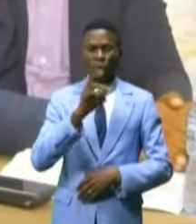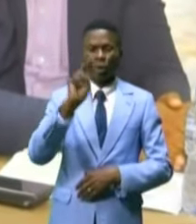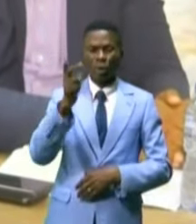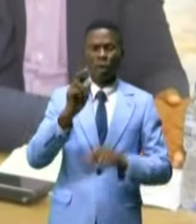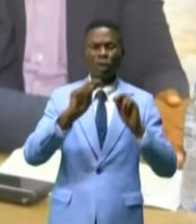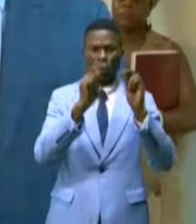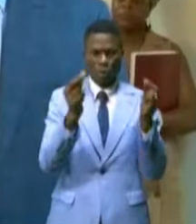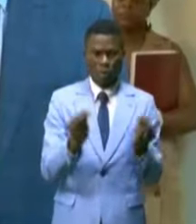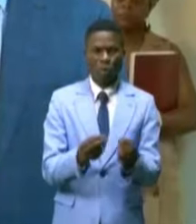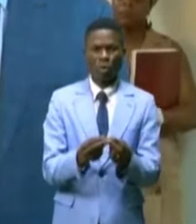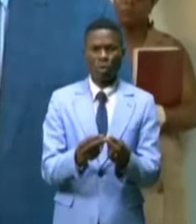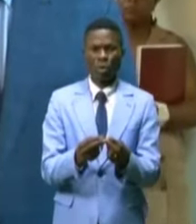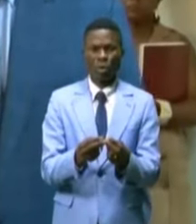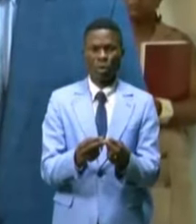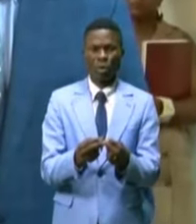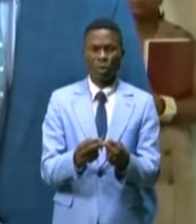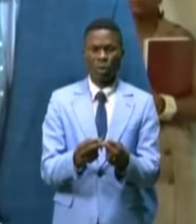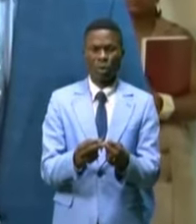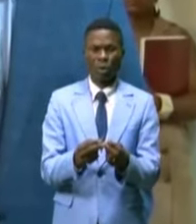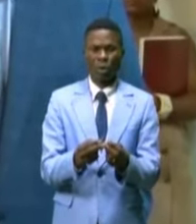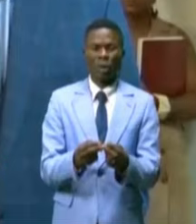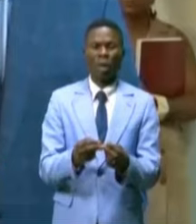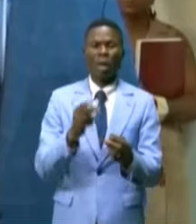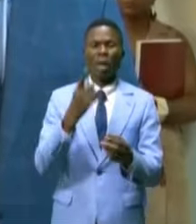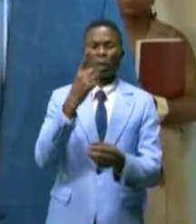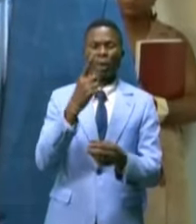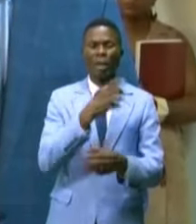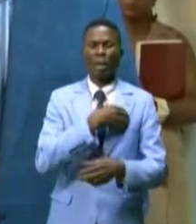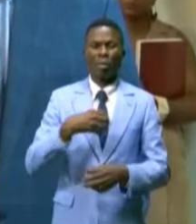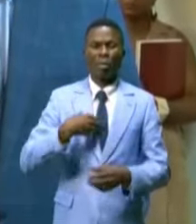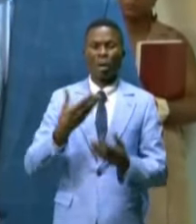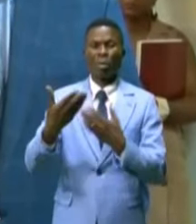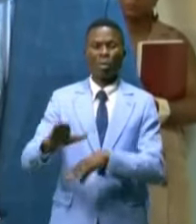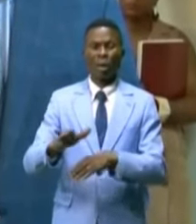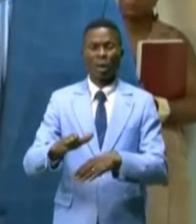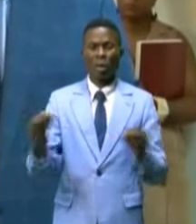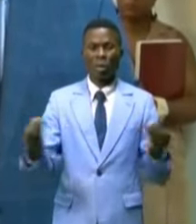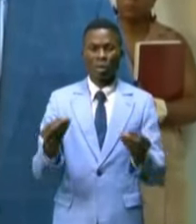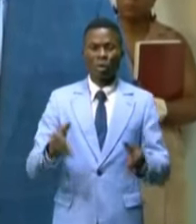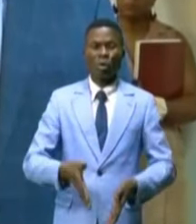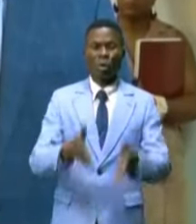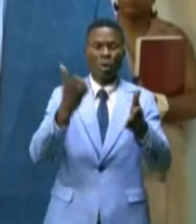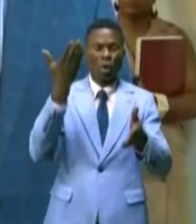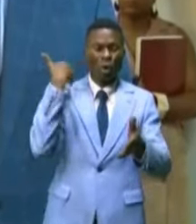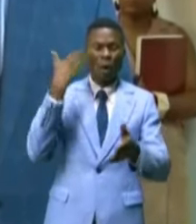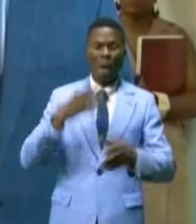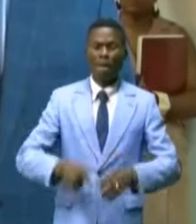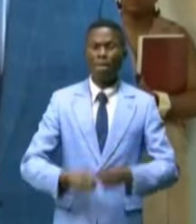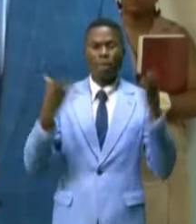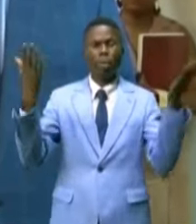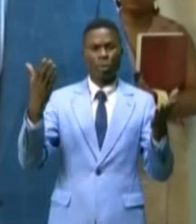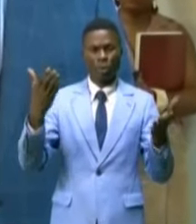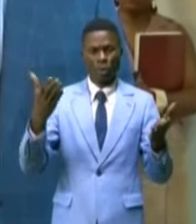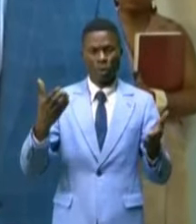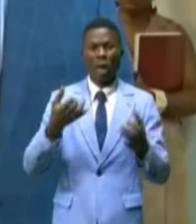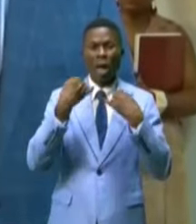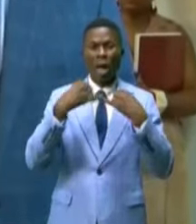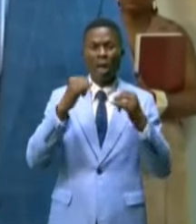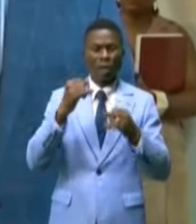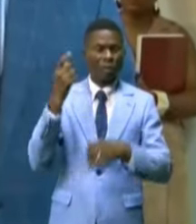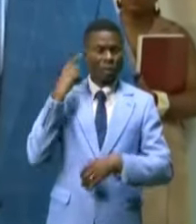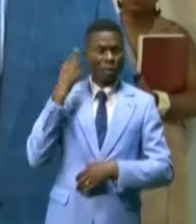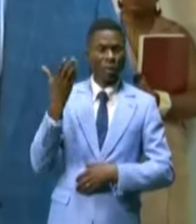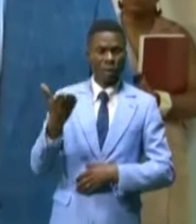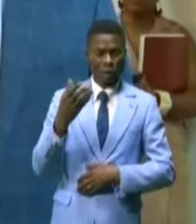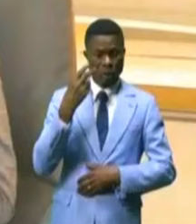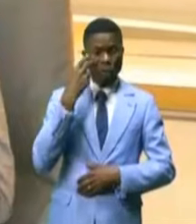groupe, il y a une dame qui était décédée suite à l'éclatement d'un tuyau de la régie des eaux. Selon les informations de notre possession, on